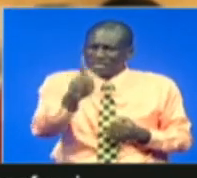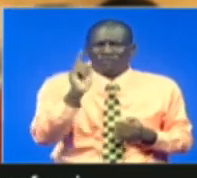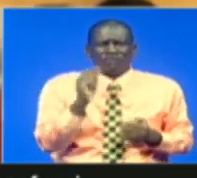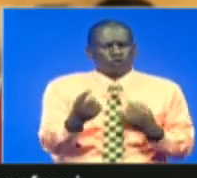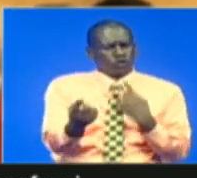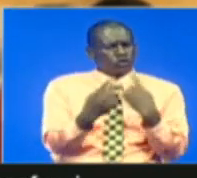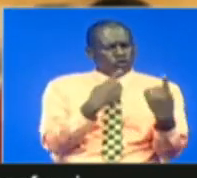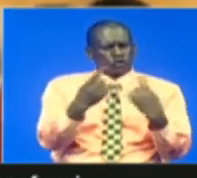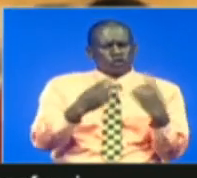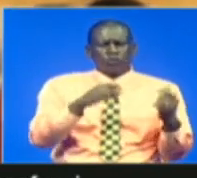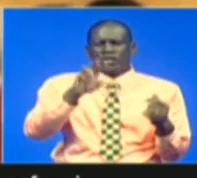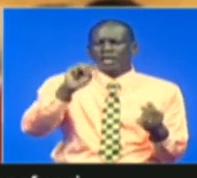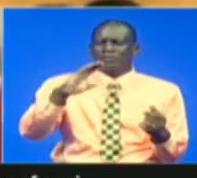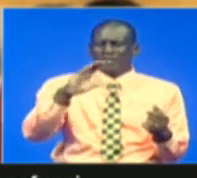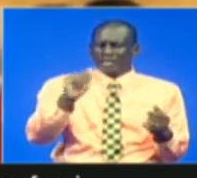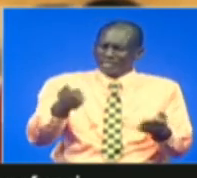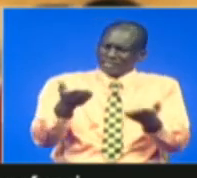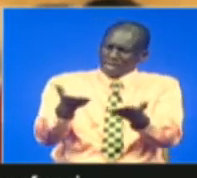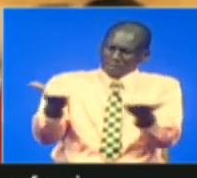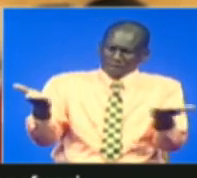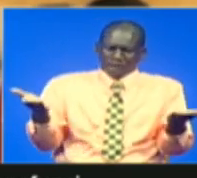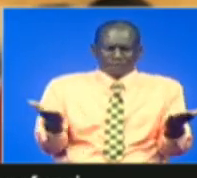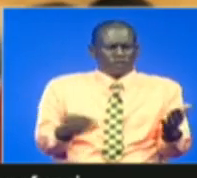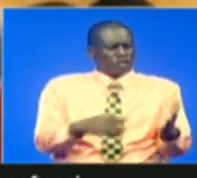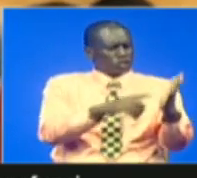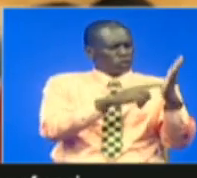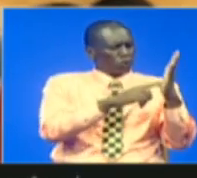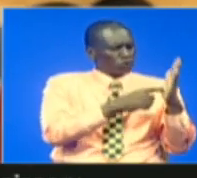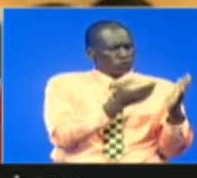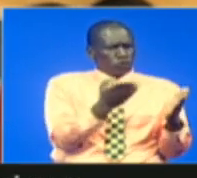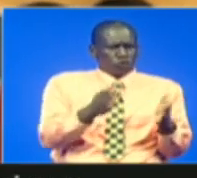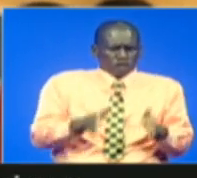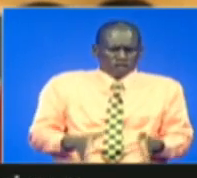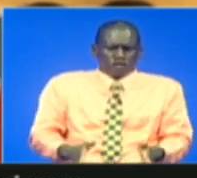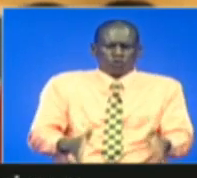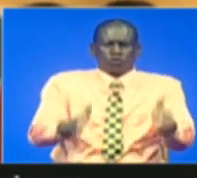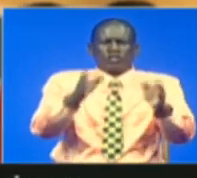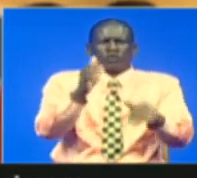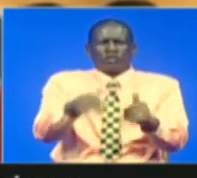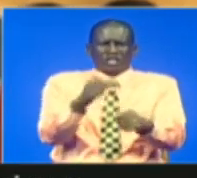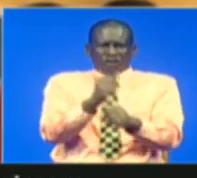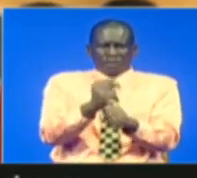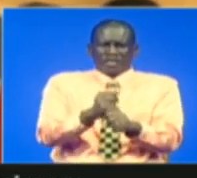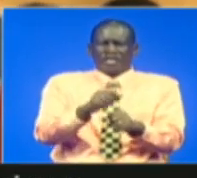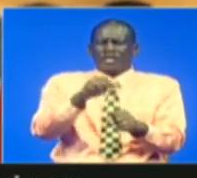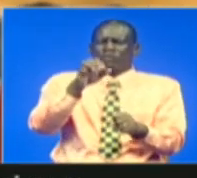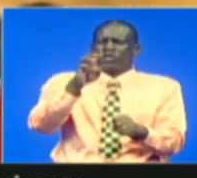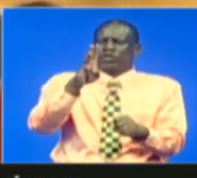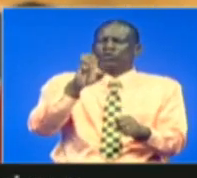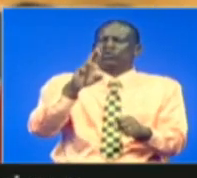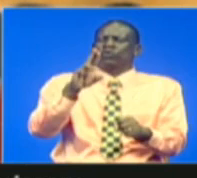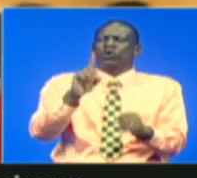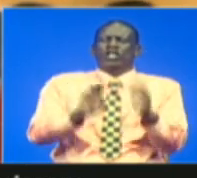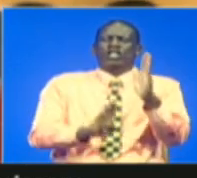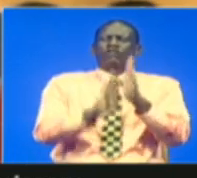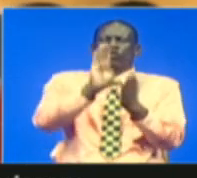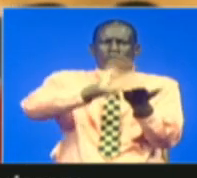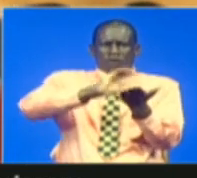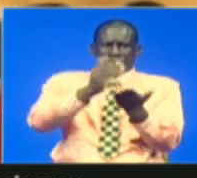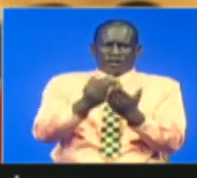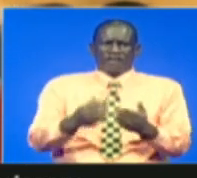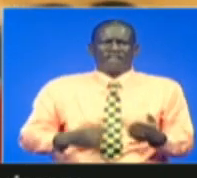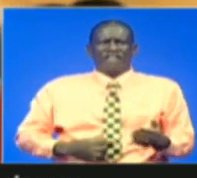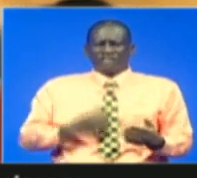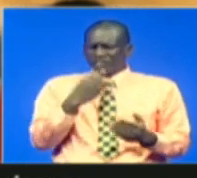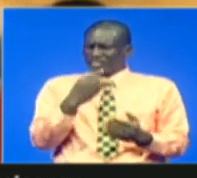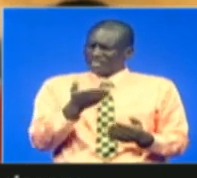Ongeeni na MCA wetu. Wamuonyeshe ile barabara wamefanya na World Development Fund. Tembeeni